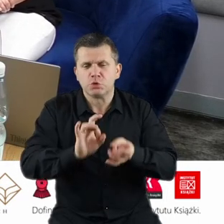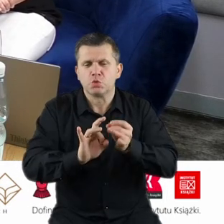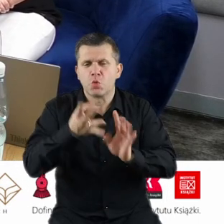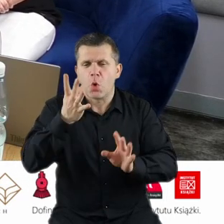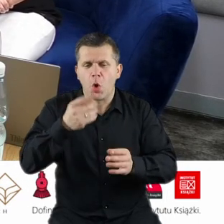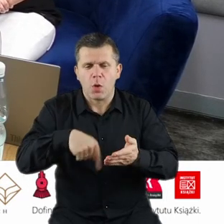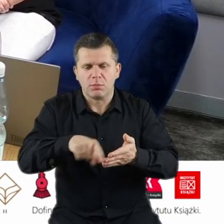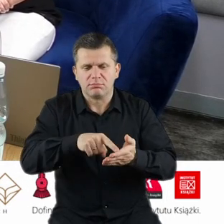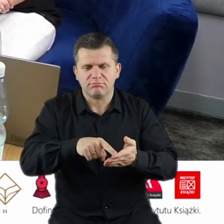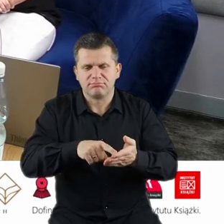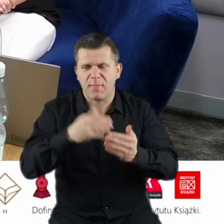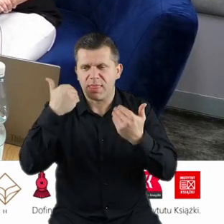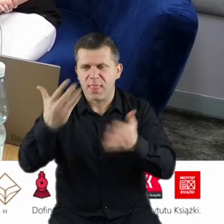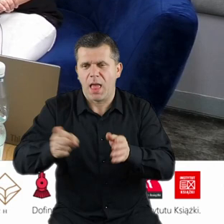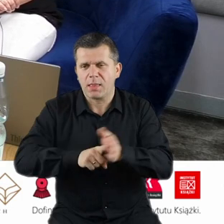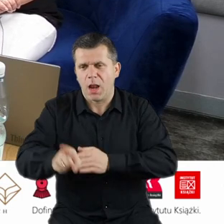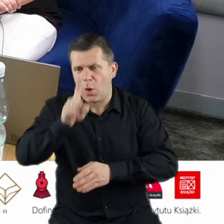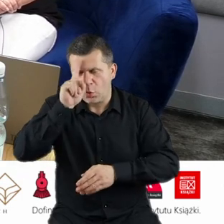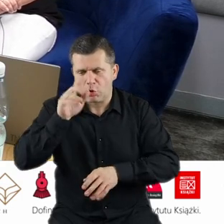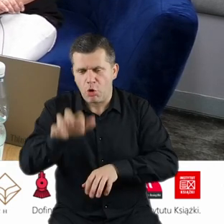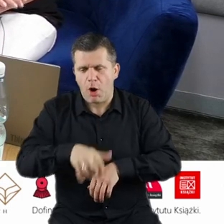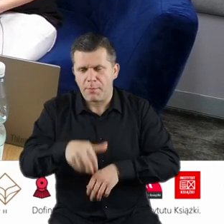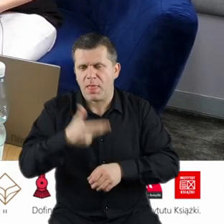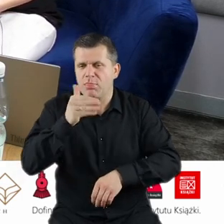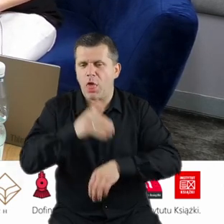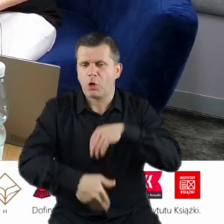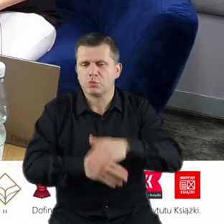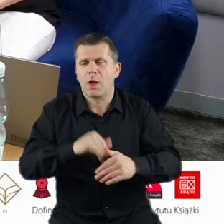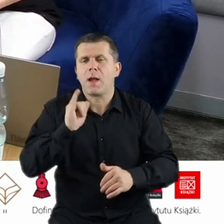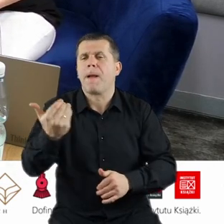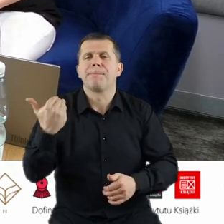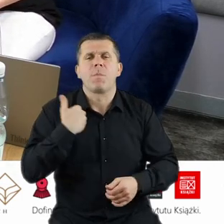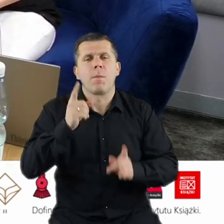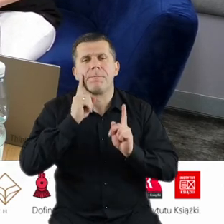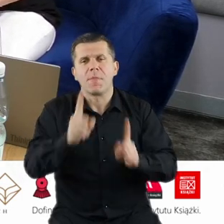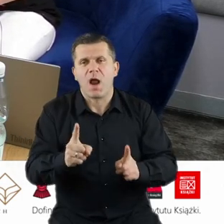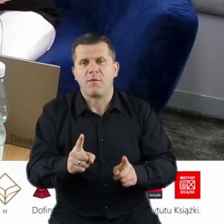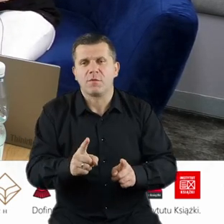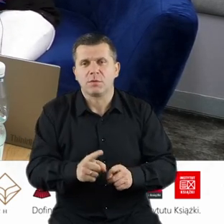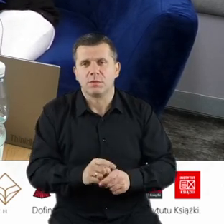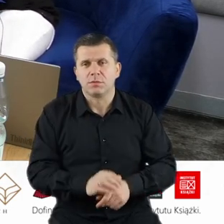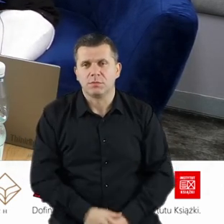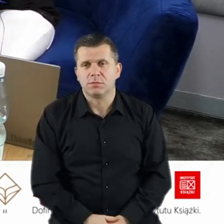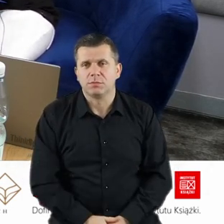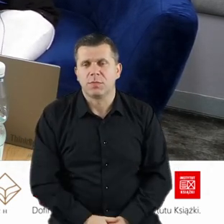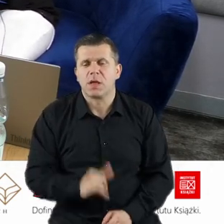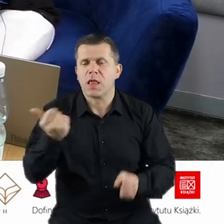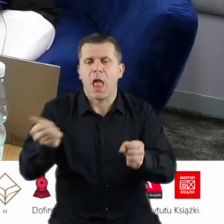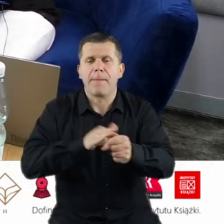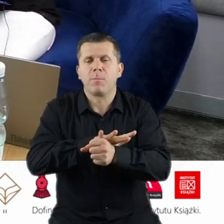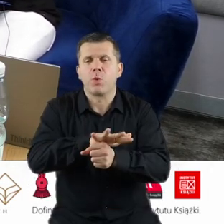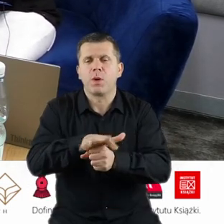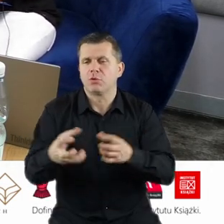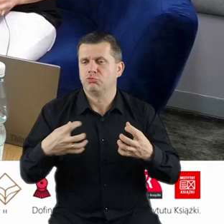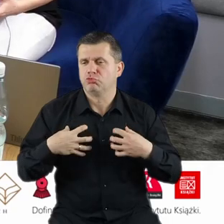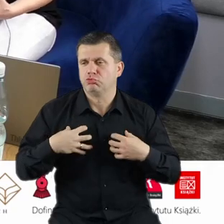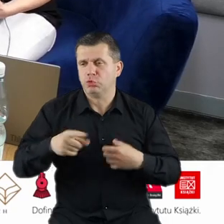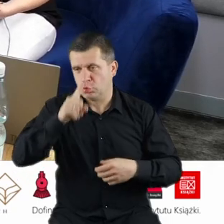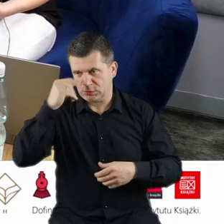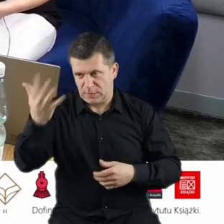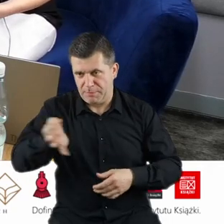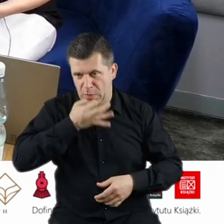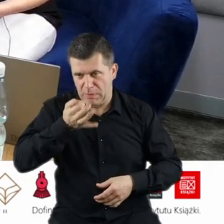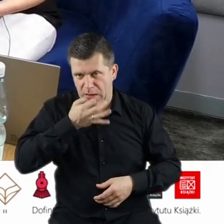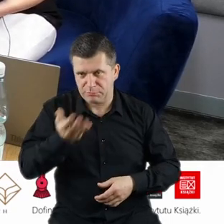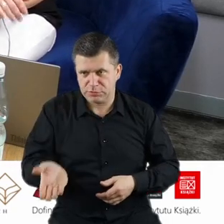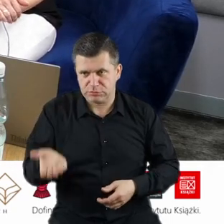się niedorobne, że sprowadzało na kopaczy nieszczęście. A jak było naprawdę? Czy to znalezione złoto w jakiś sposób wpłynęło na życie tych ludzi, czy